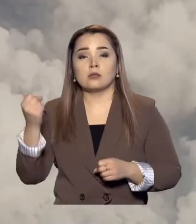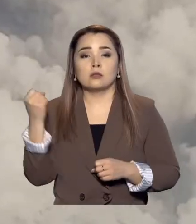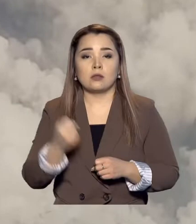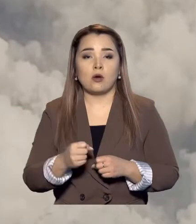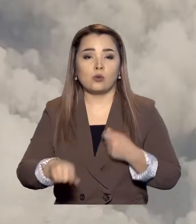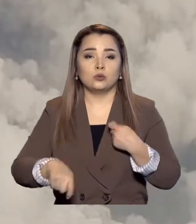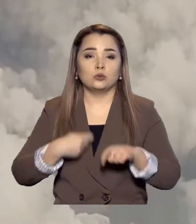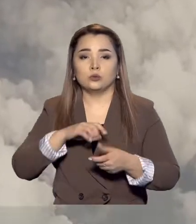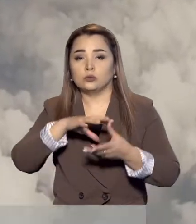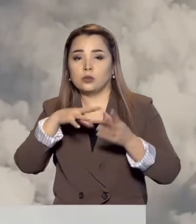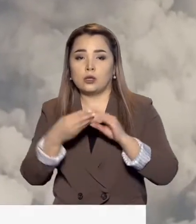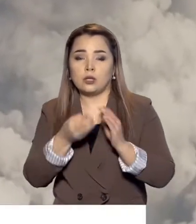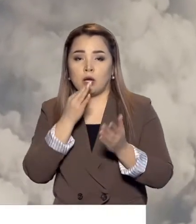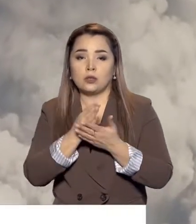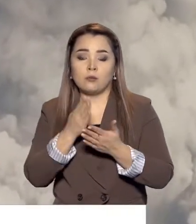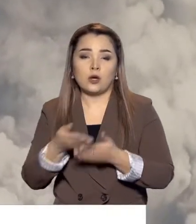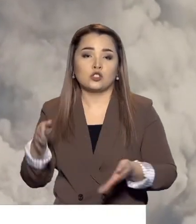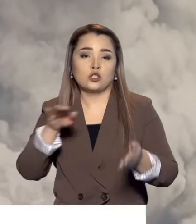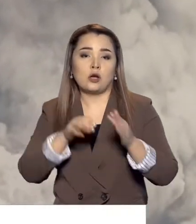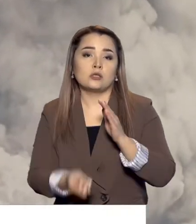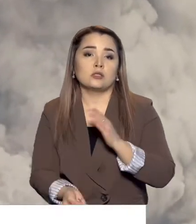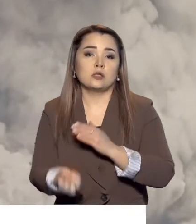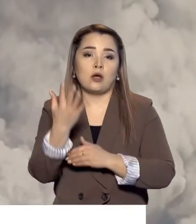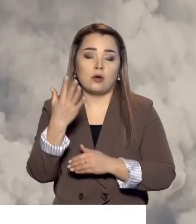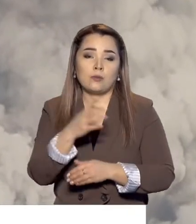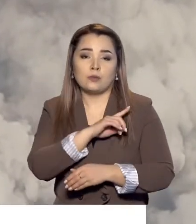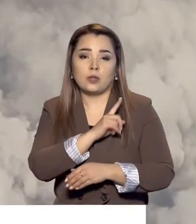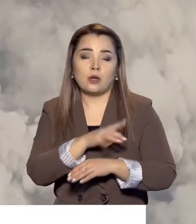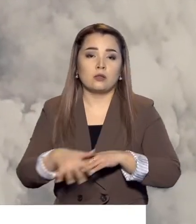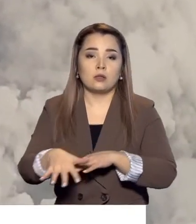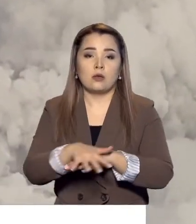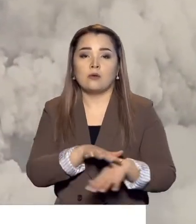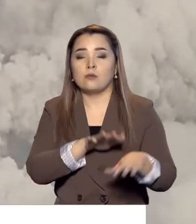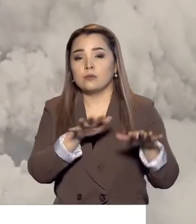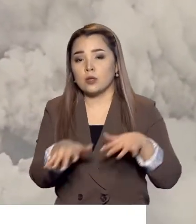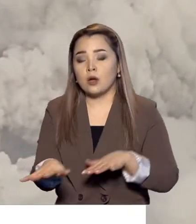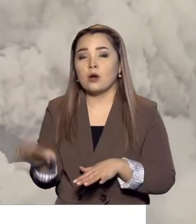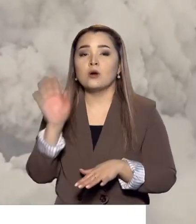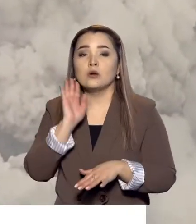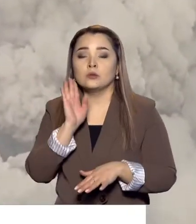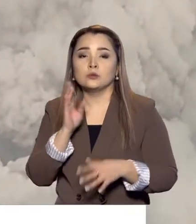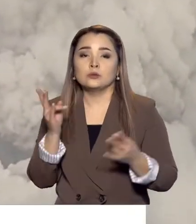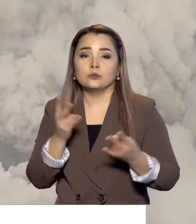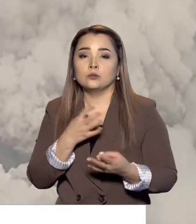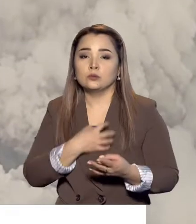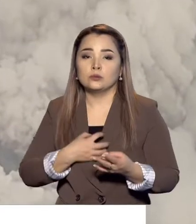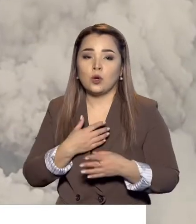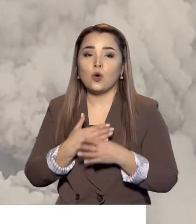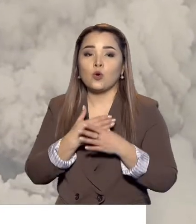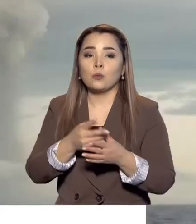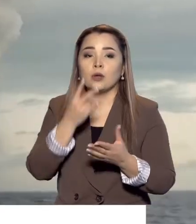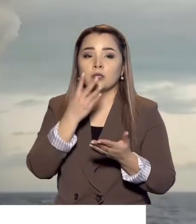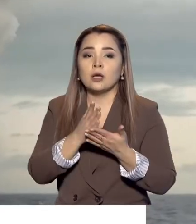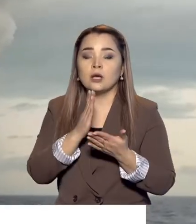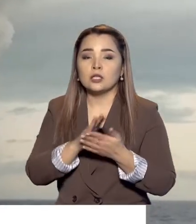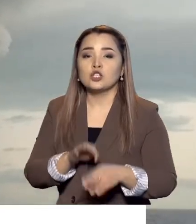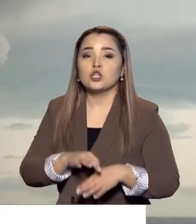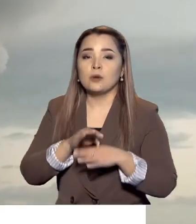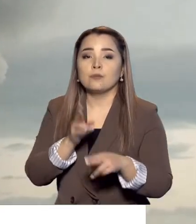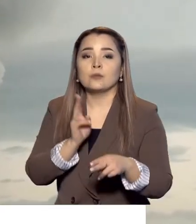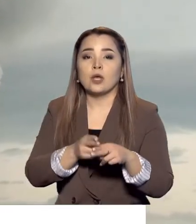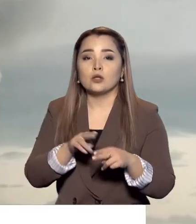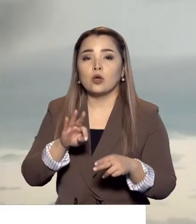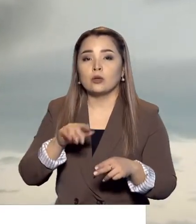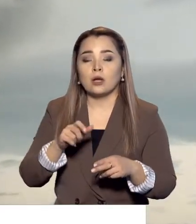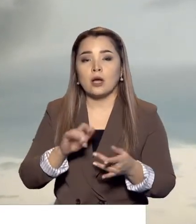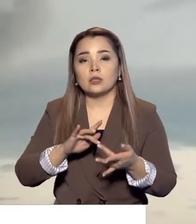шығын келтірді. Жанартаудан айналаға шашыраған көл тұрғындарға қажетті ауыз су мен басқа да көмекті жеткізуге кедергі болды. Тонганы